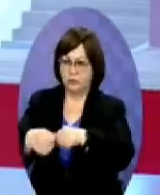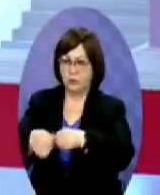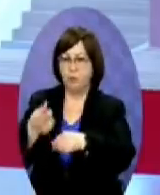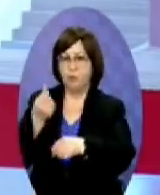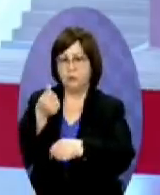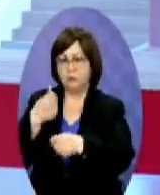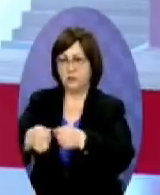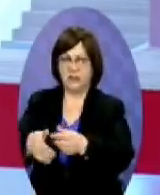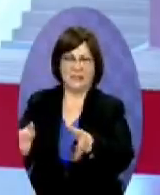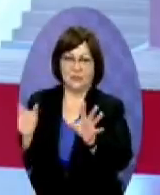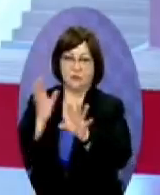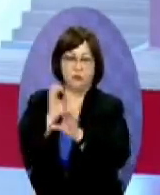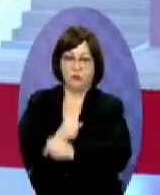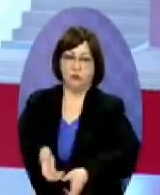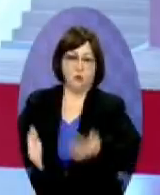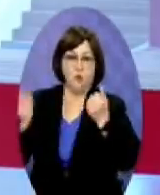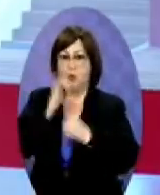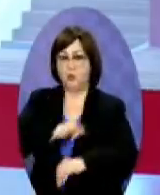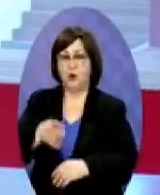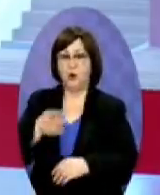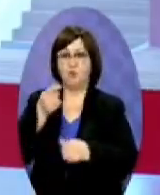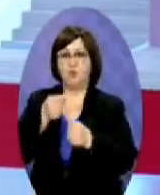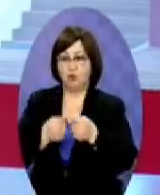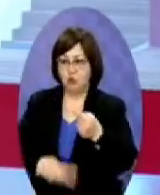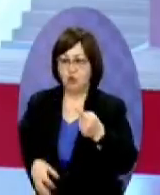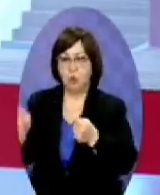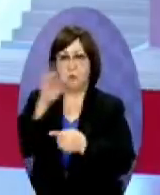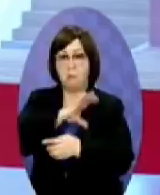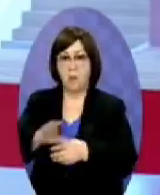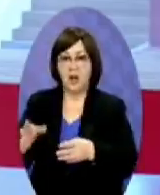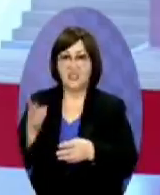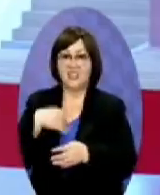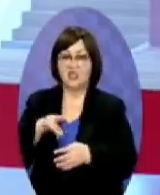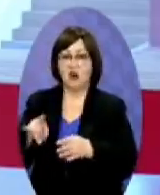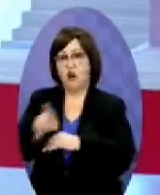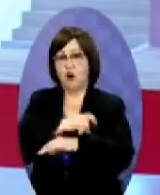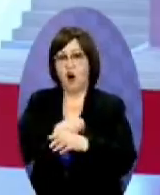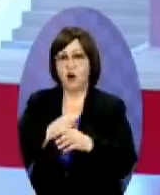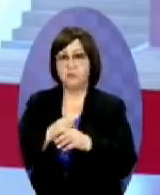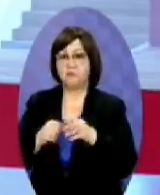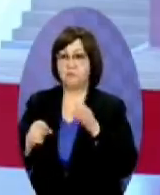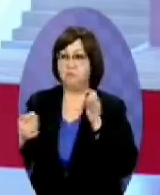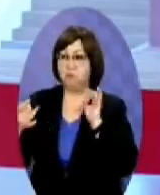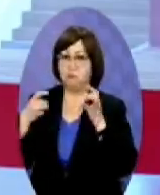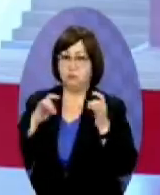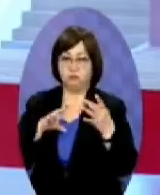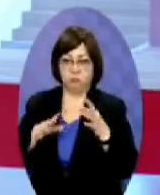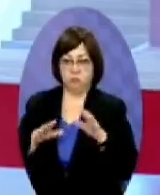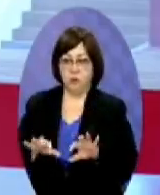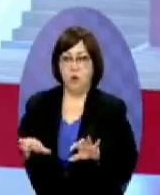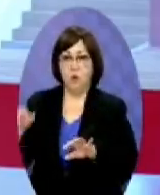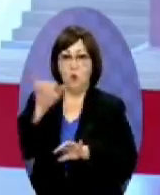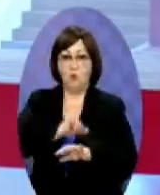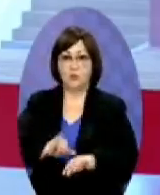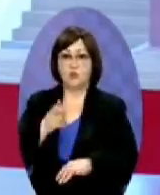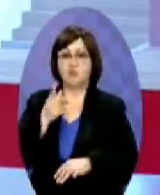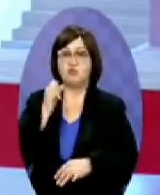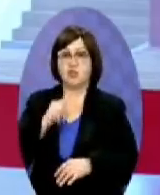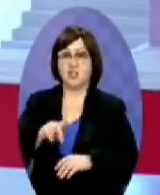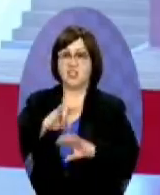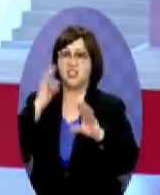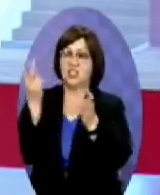бүртгэлийн ерөнхий газар нийслэлийн бүх хороо шилэн кабелийн сүлжээ орсон бүх сумыг улсын бүртгэлийн нэгдсэн сүлжээнд холбох юм